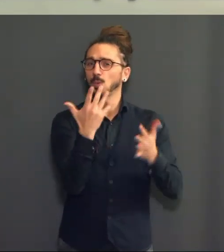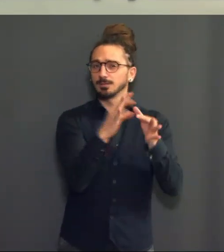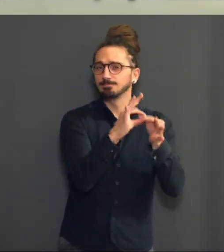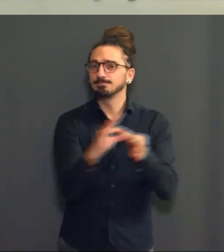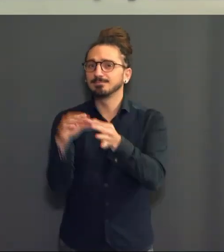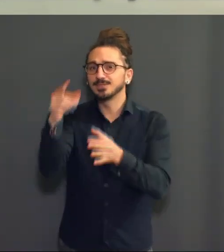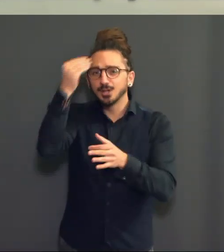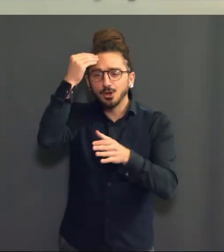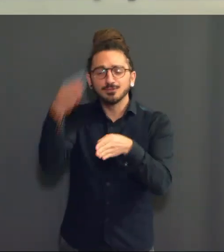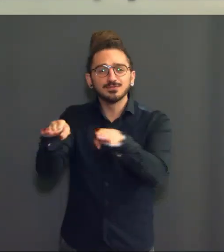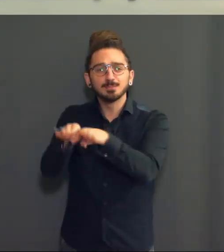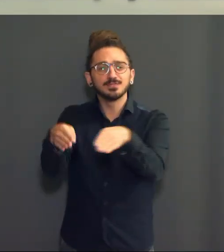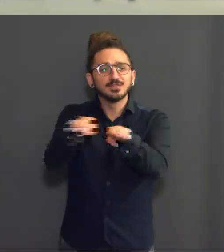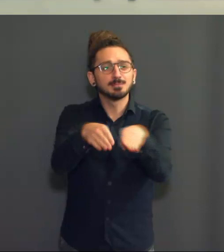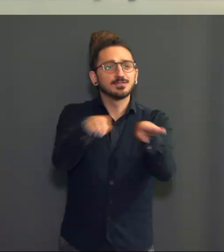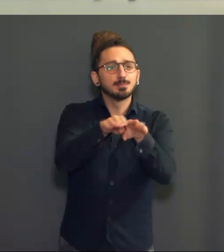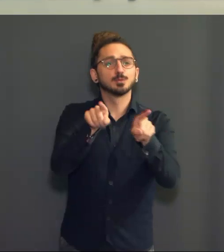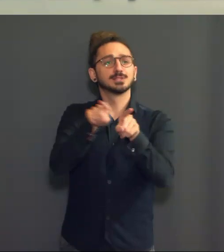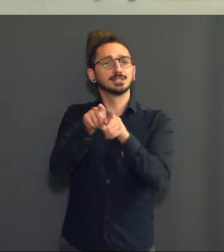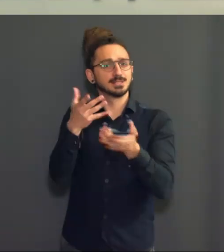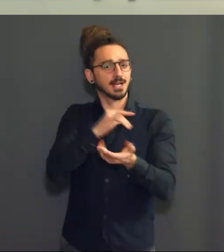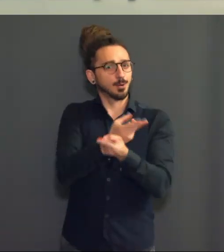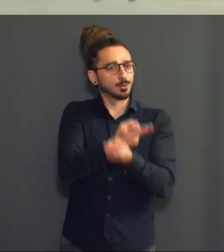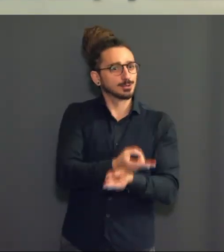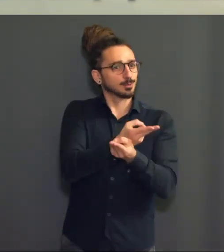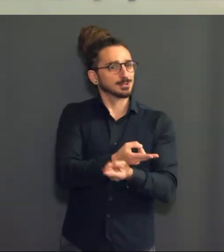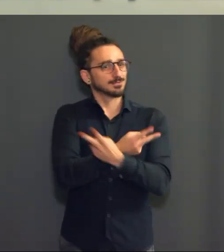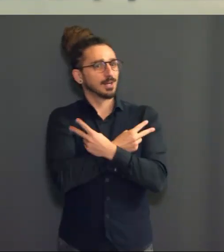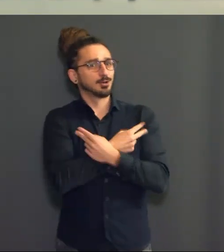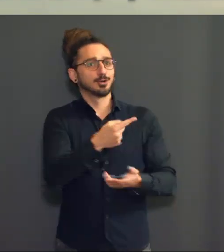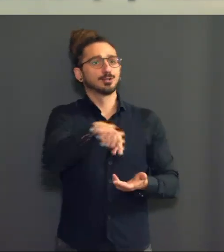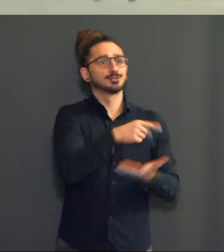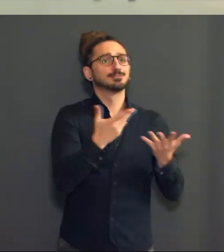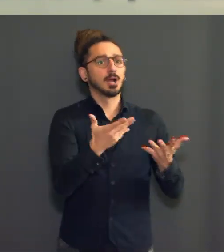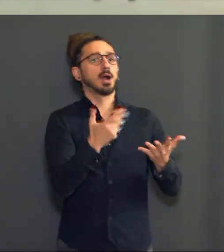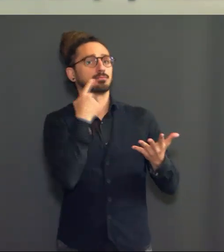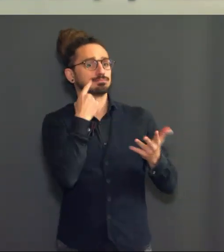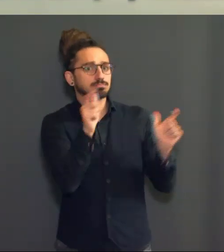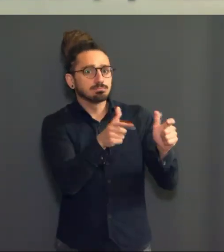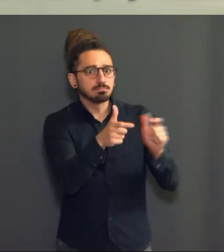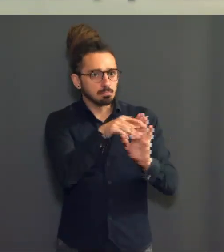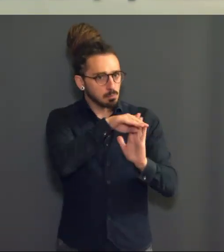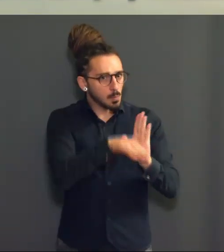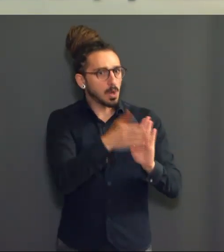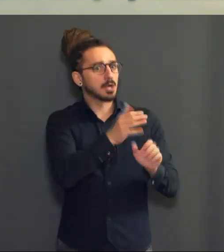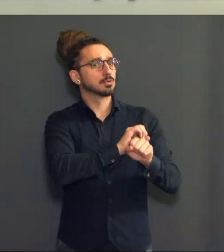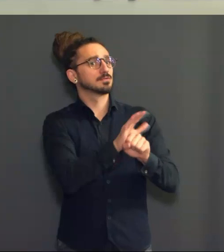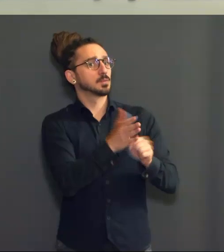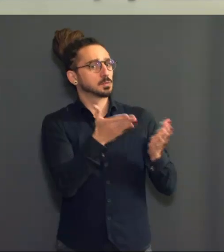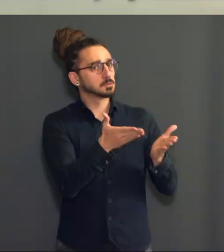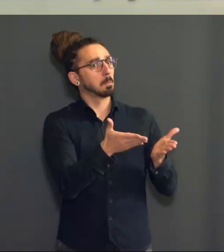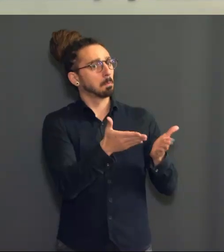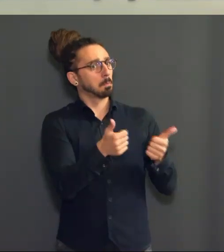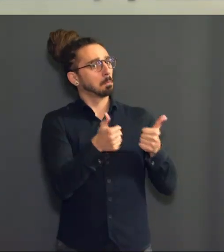des congés, des vacances classiques. Et donc ceci est un point positif chez les personnes qui n'ont pas de raison de moduler, je dirais, leurs